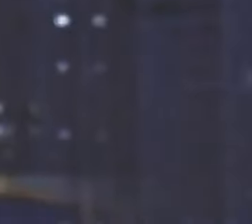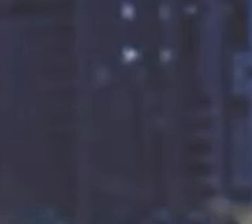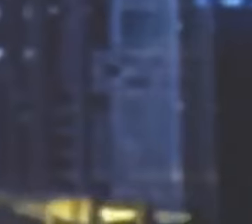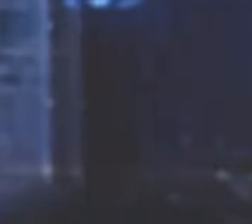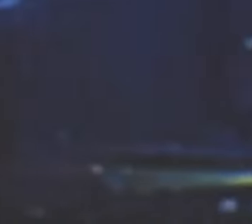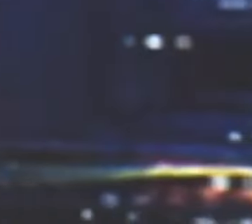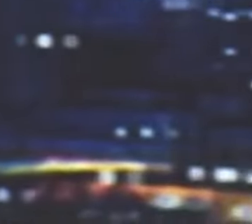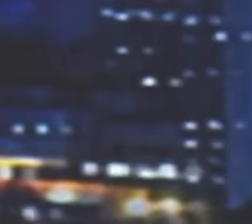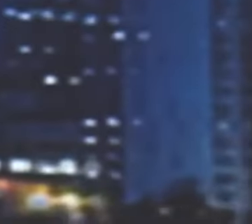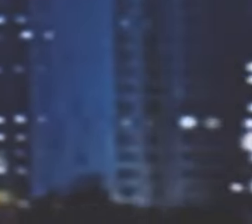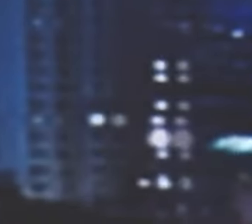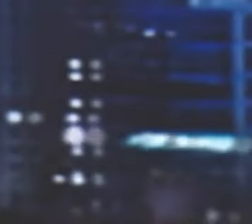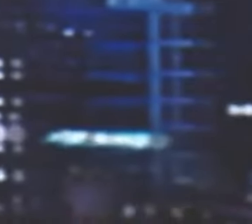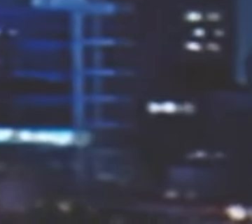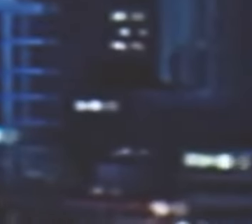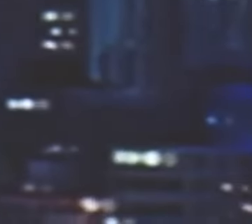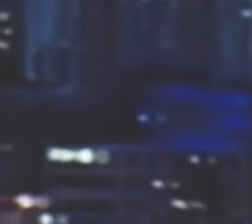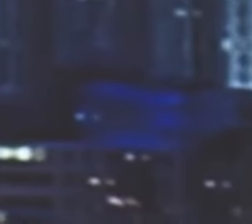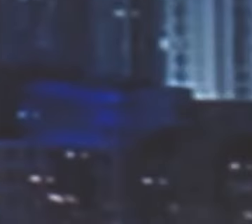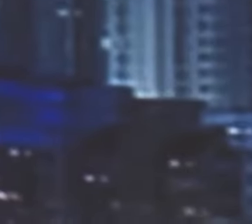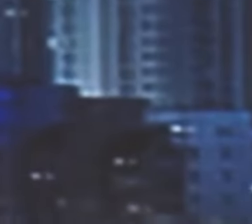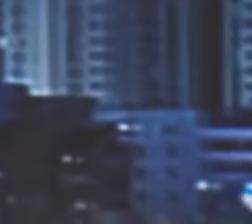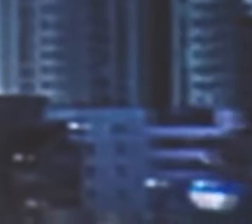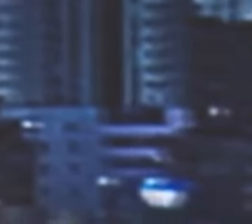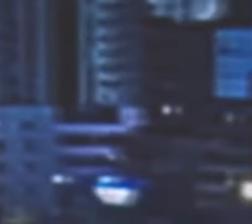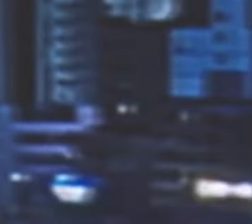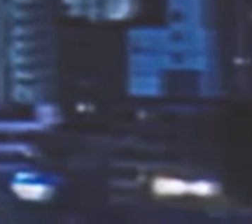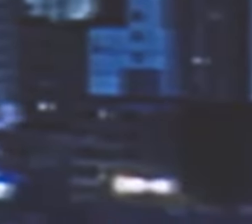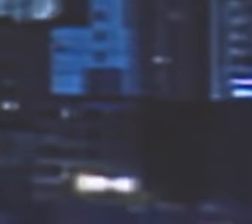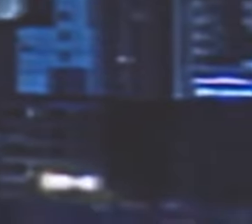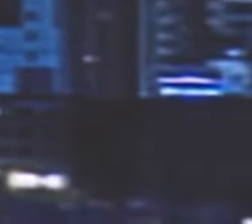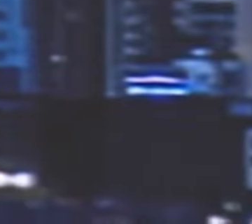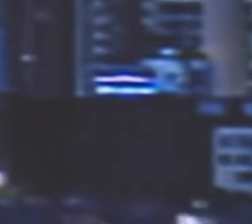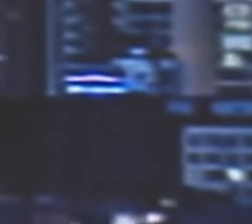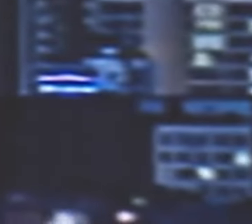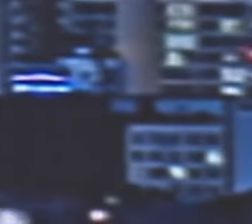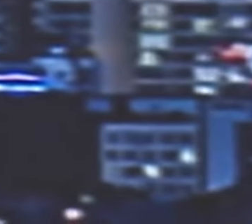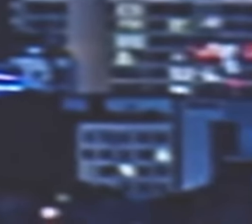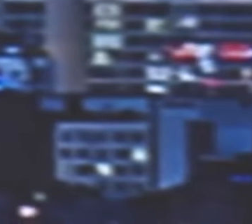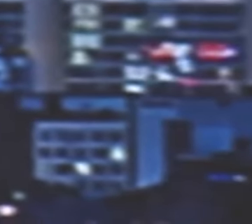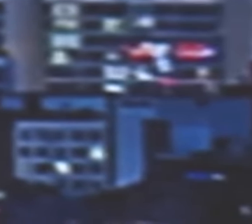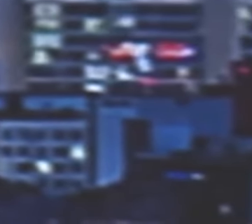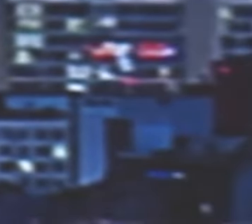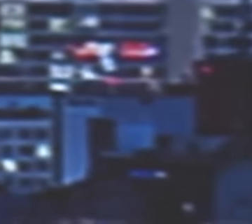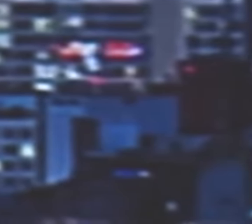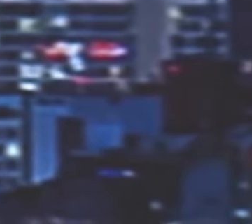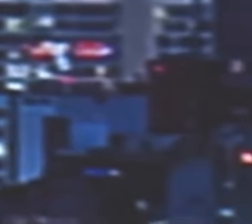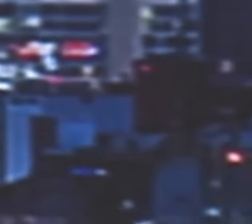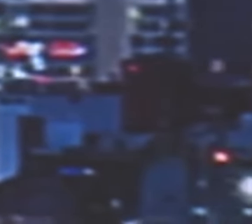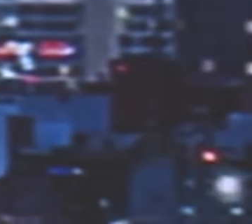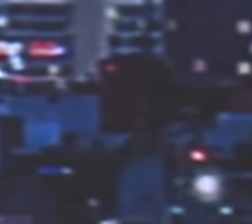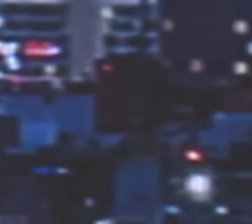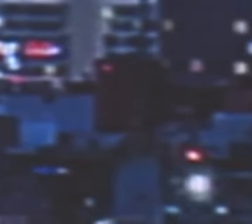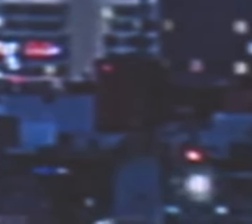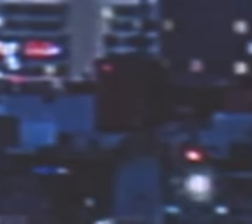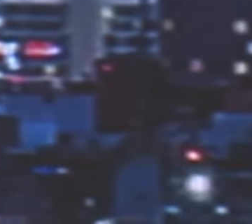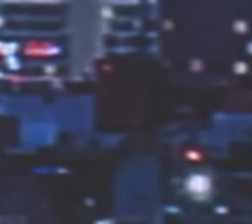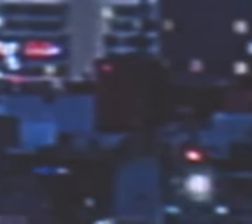jtbc 뉴스를 시청해 주셔서 고맙습니다 아 저희는 저녁 6시 50분 뉴스룸에서 뵙겠습니다